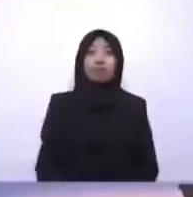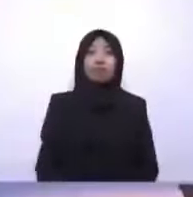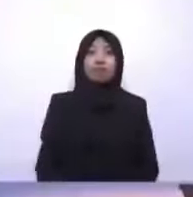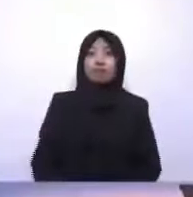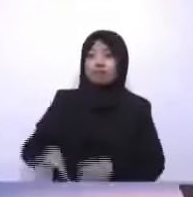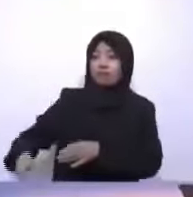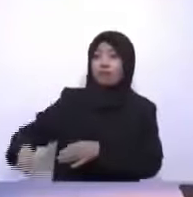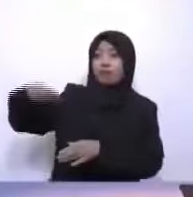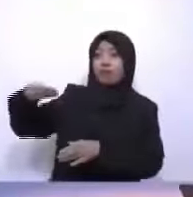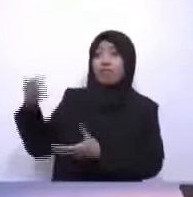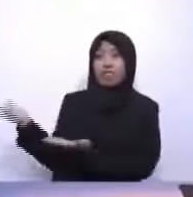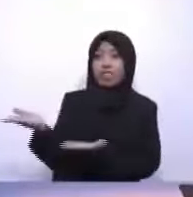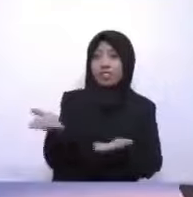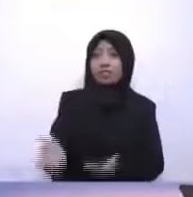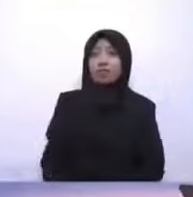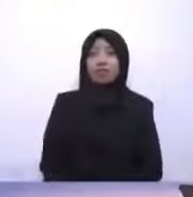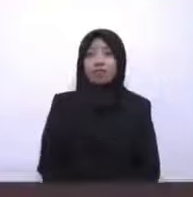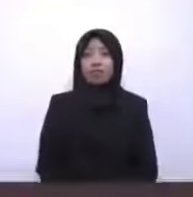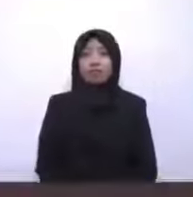Silakan diambil,